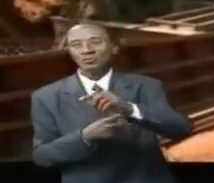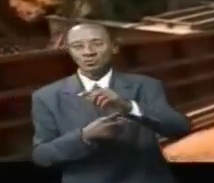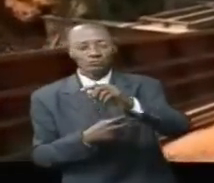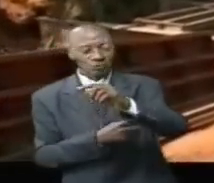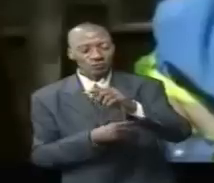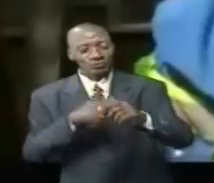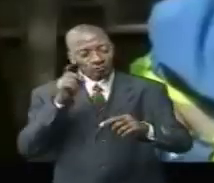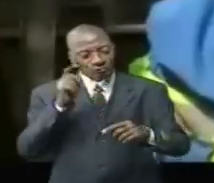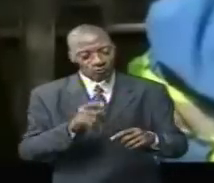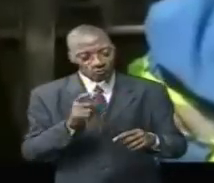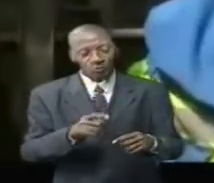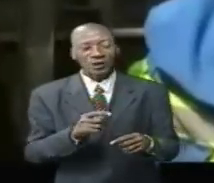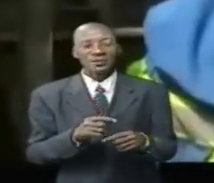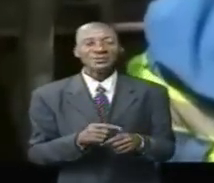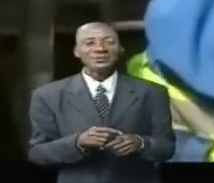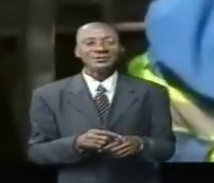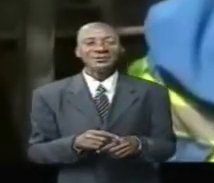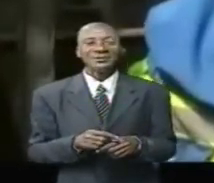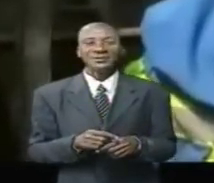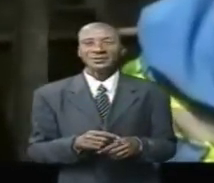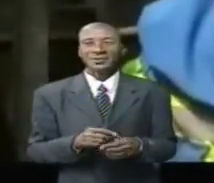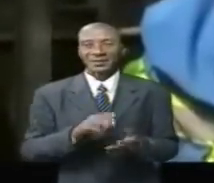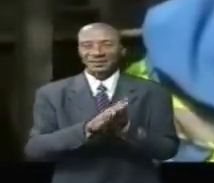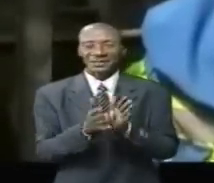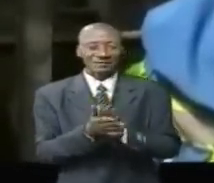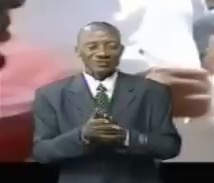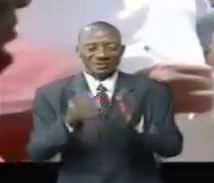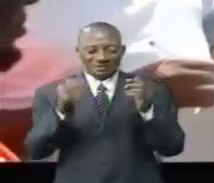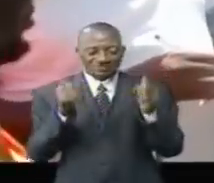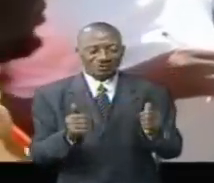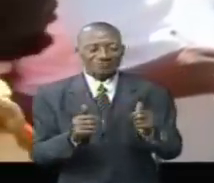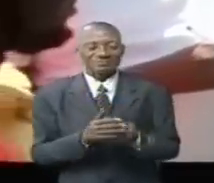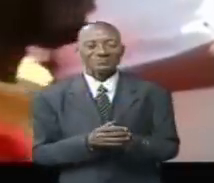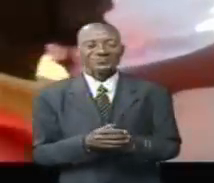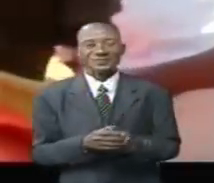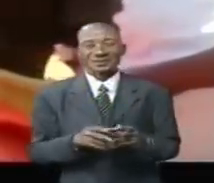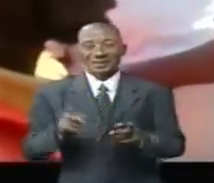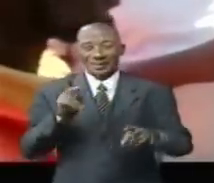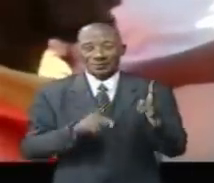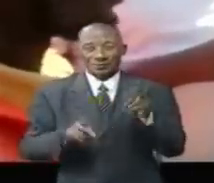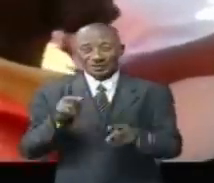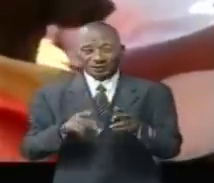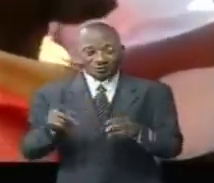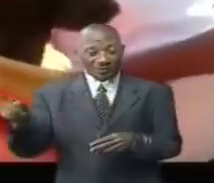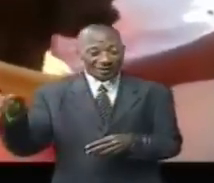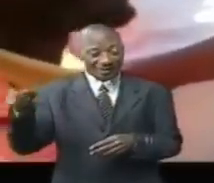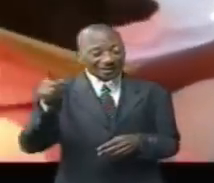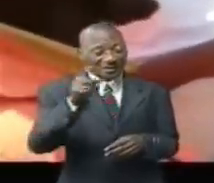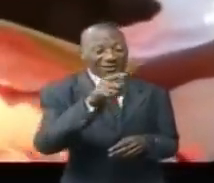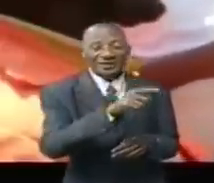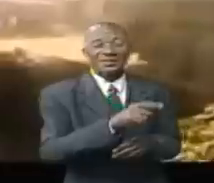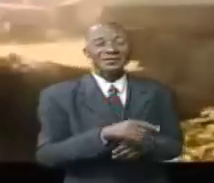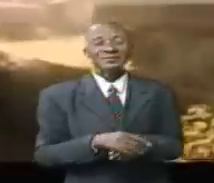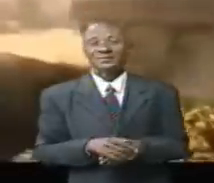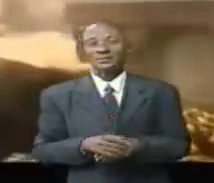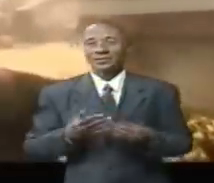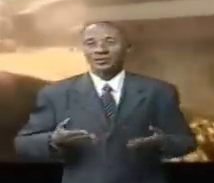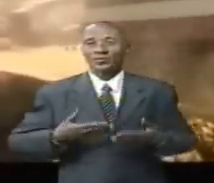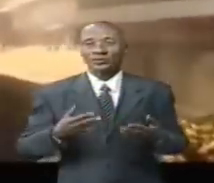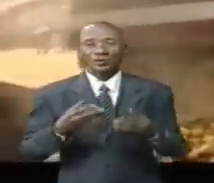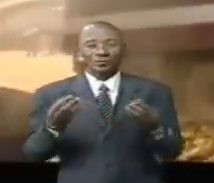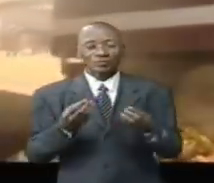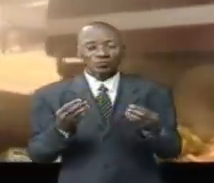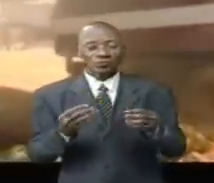point kilométrique 25 de Bukavu et sont financés par le FONER sous la mission de contrôle du BTC. Vu